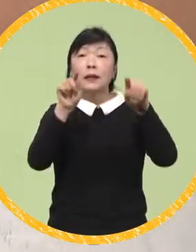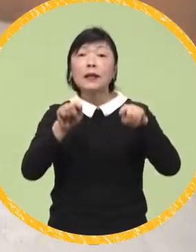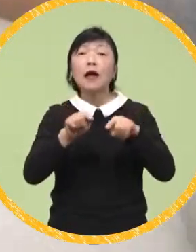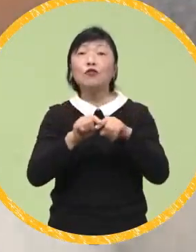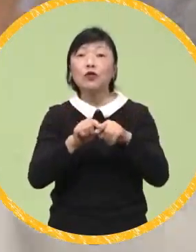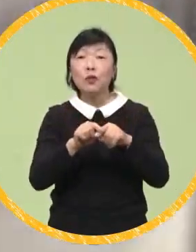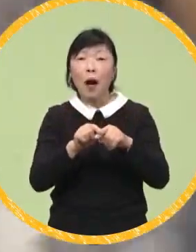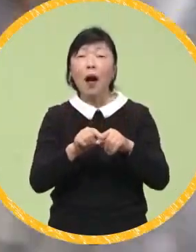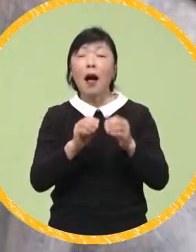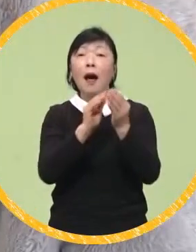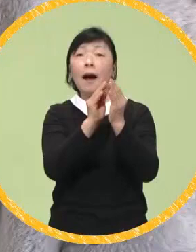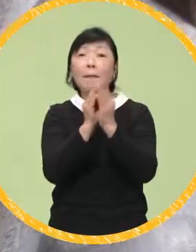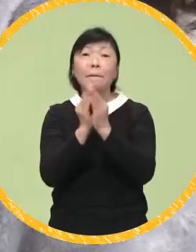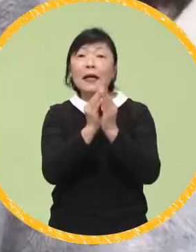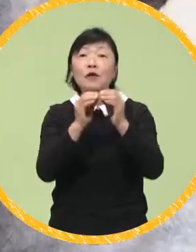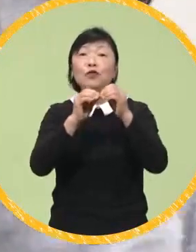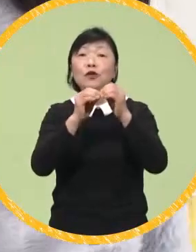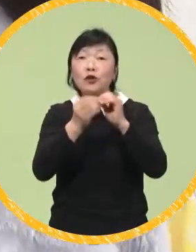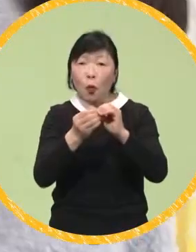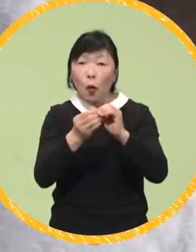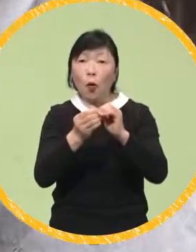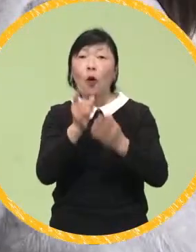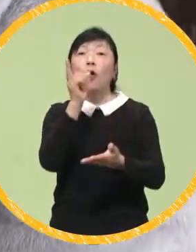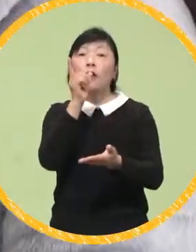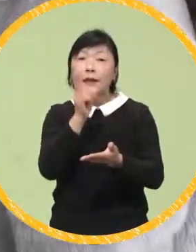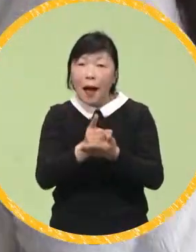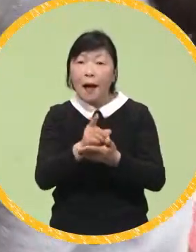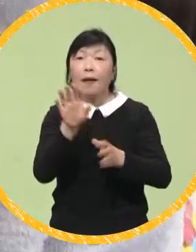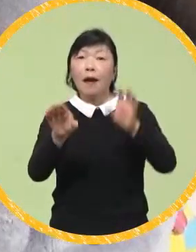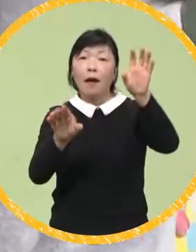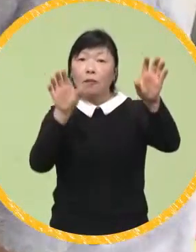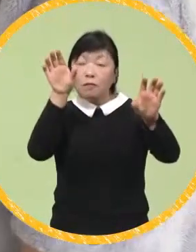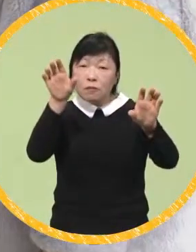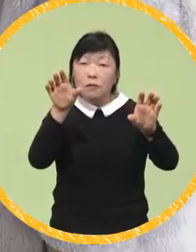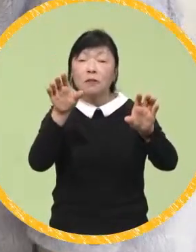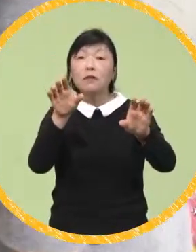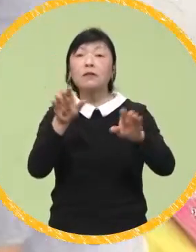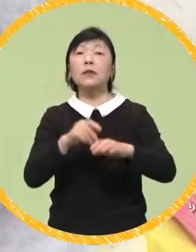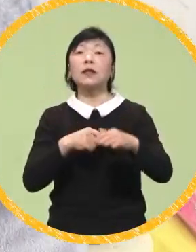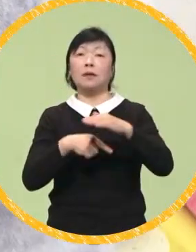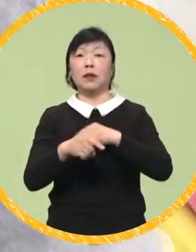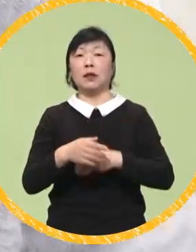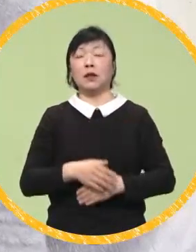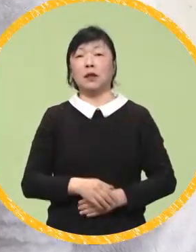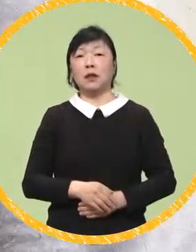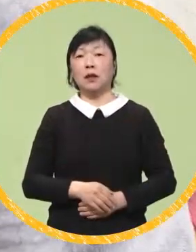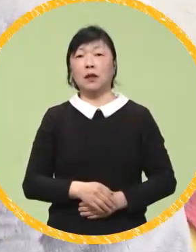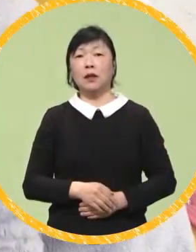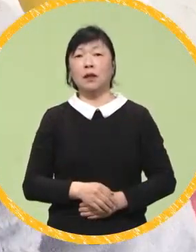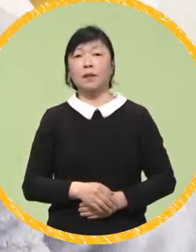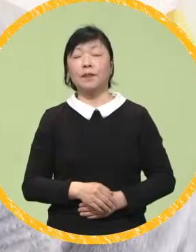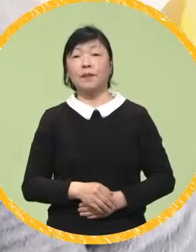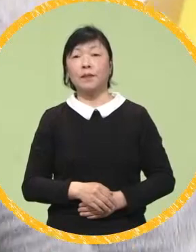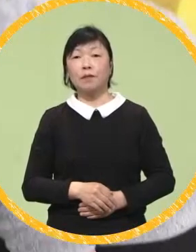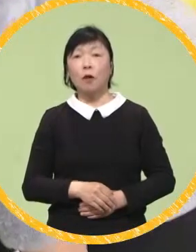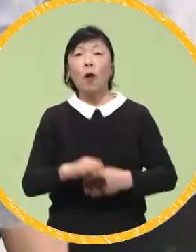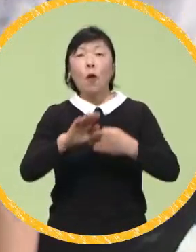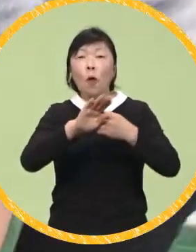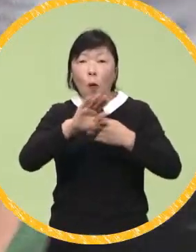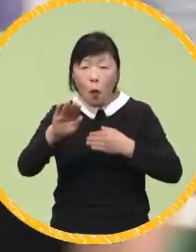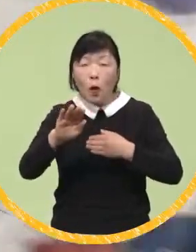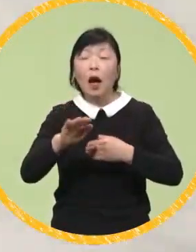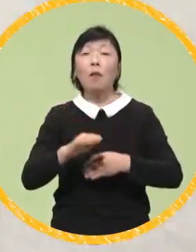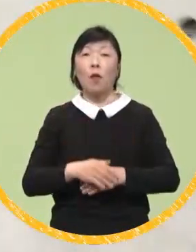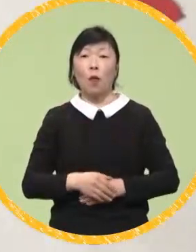このピンクの四角いテープが貼られたものだけを使って登っていってくださいねって言う意味なんですねっエコー他のを見て